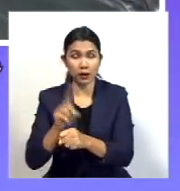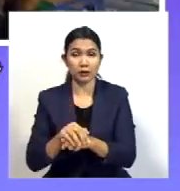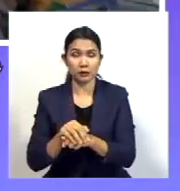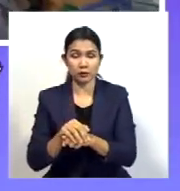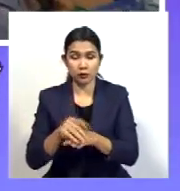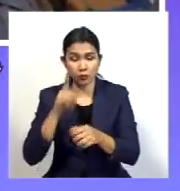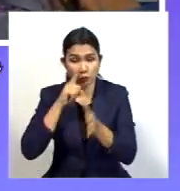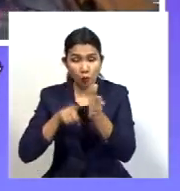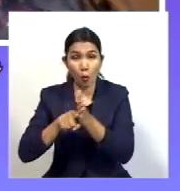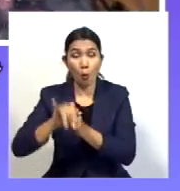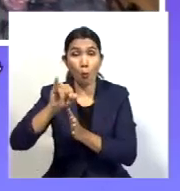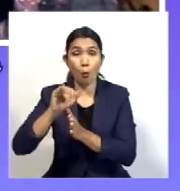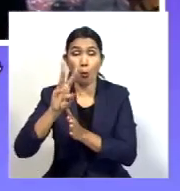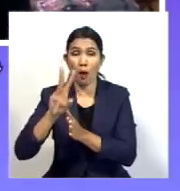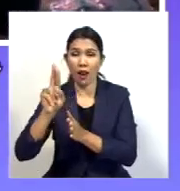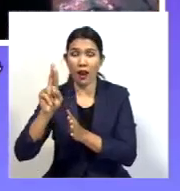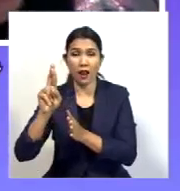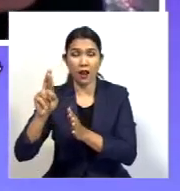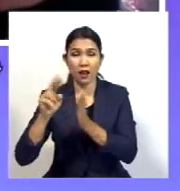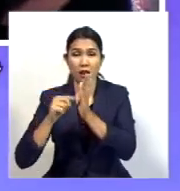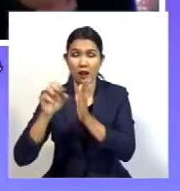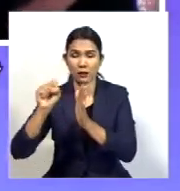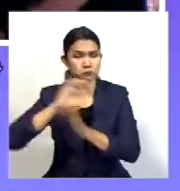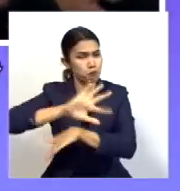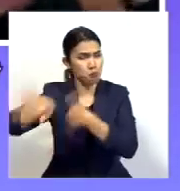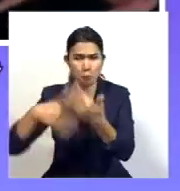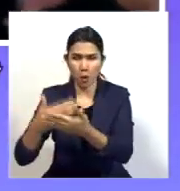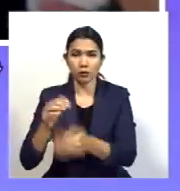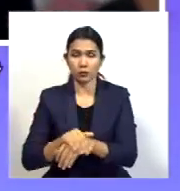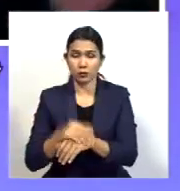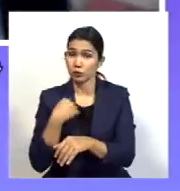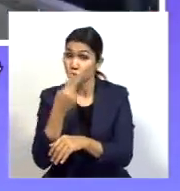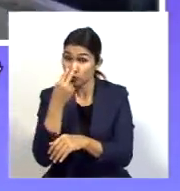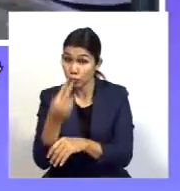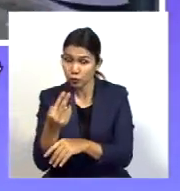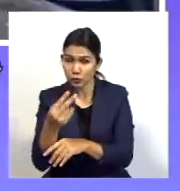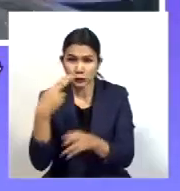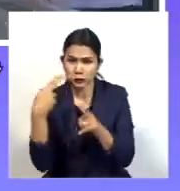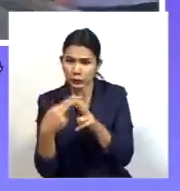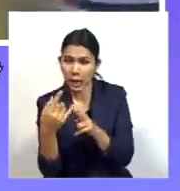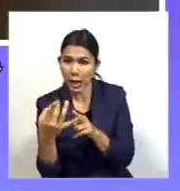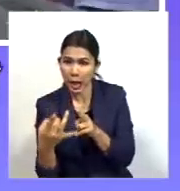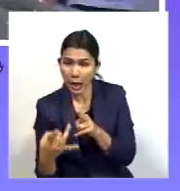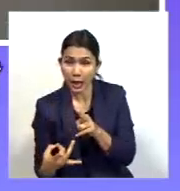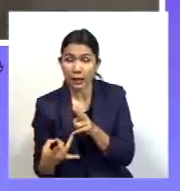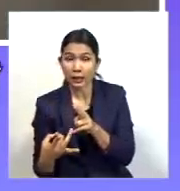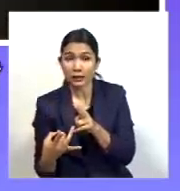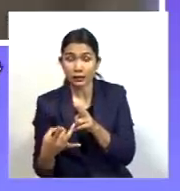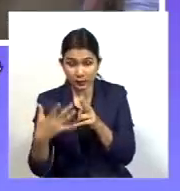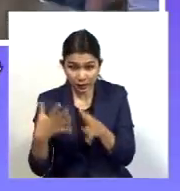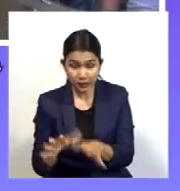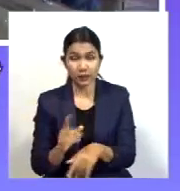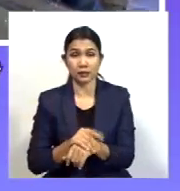ไวรัสทั้งตระกูลเลยนะครับก็คือแทนที่จะดูว่าเป็นชื่ออะไรเราก็จะดูว่าเป็